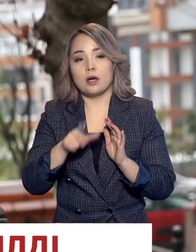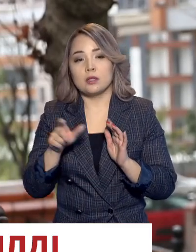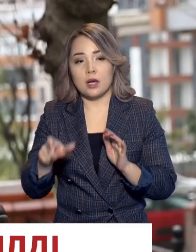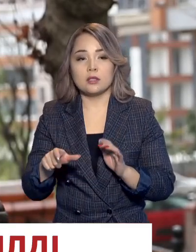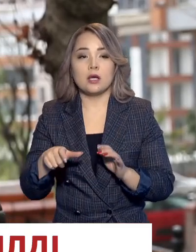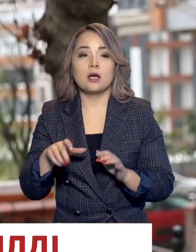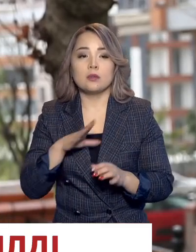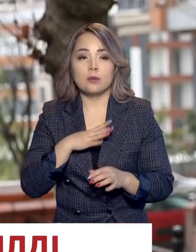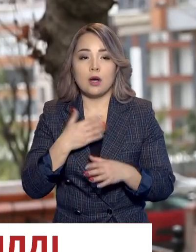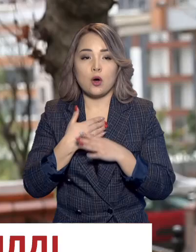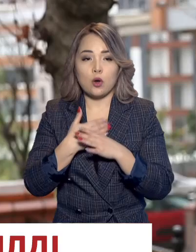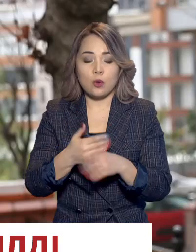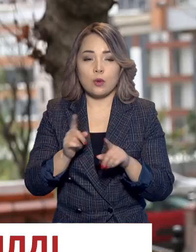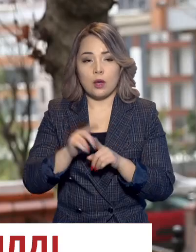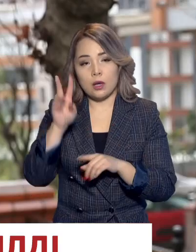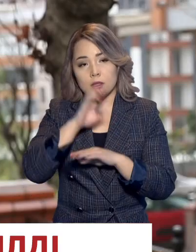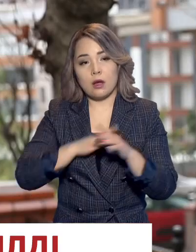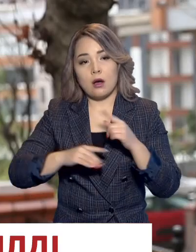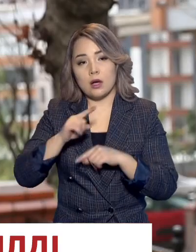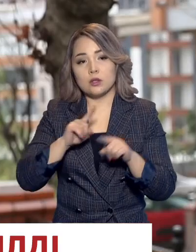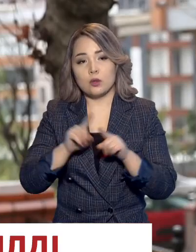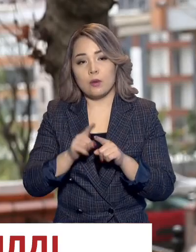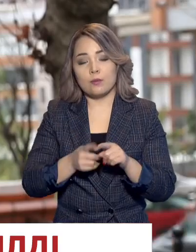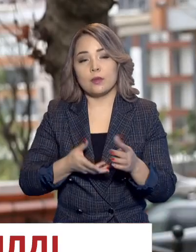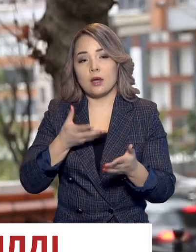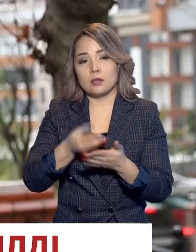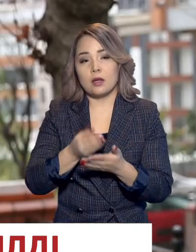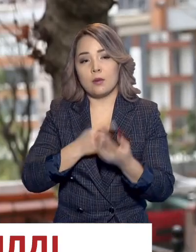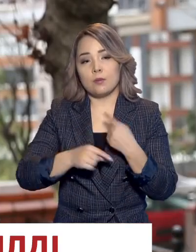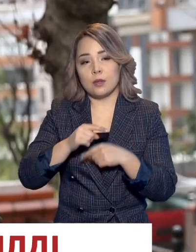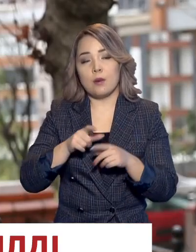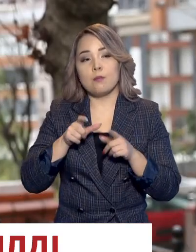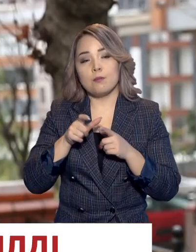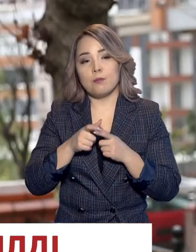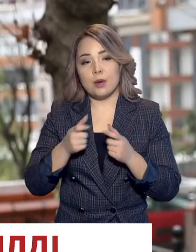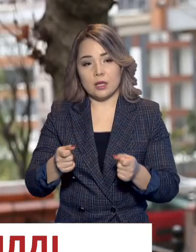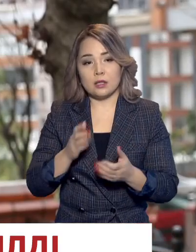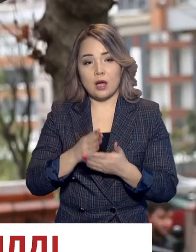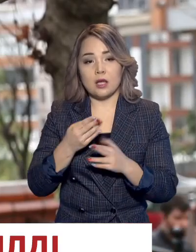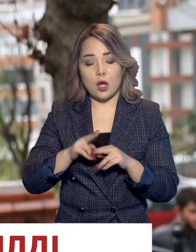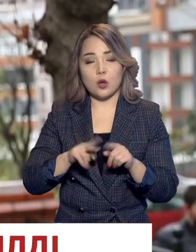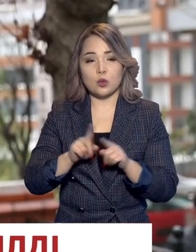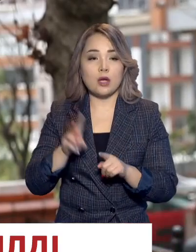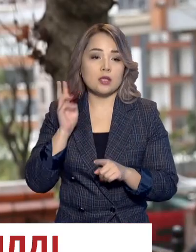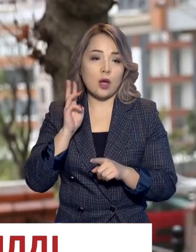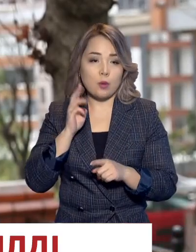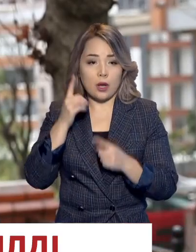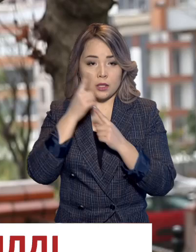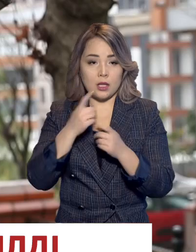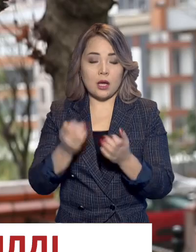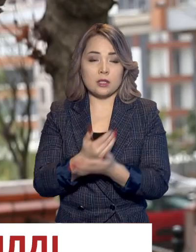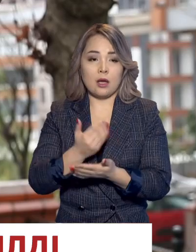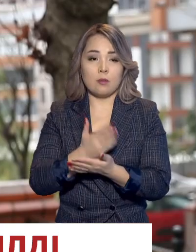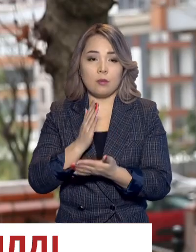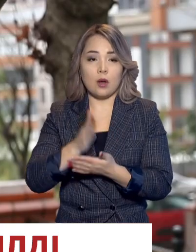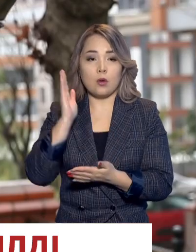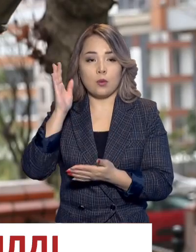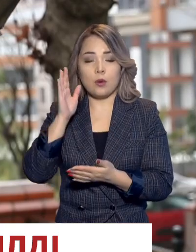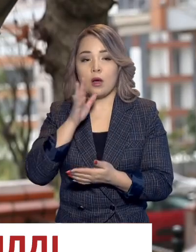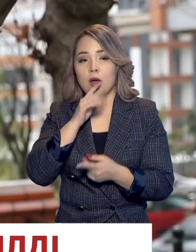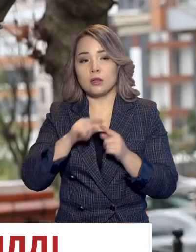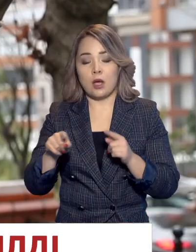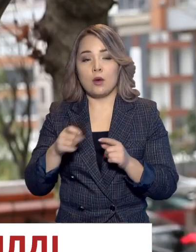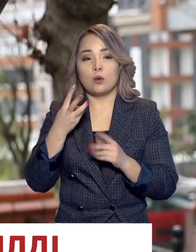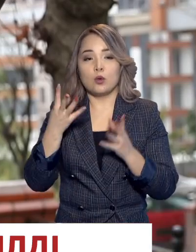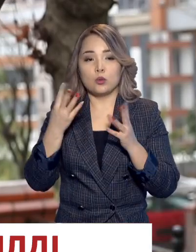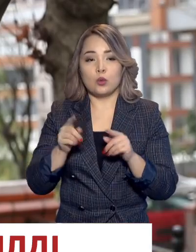консулдықтың көмегімен елге қайтатын билет алынып берілді. Түркиядағы дипломатиялық корпус өкілдерінің хабарлауынша, алдағы бірнеше